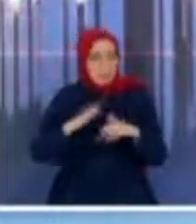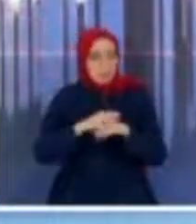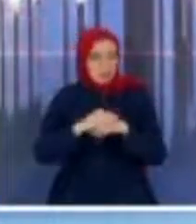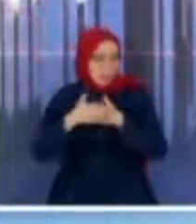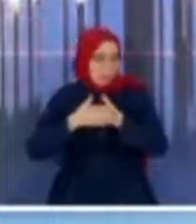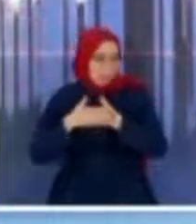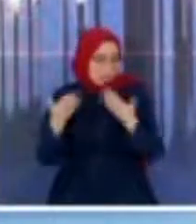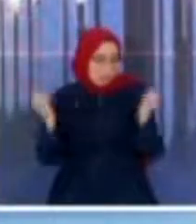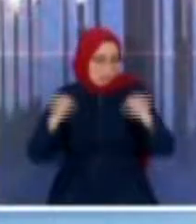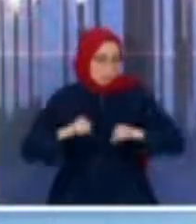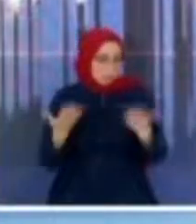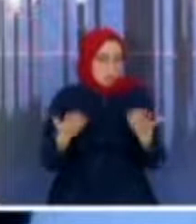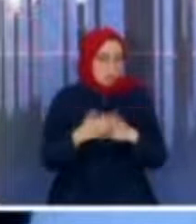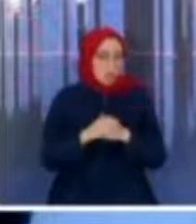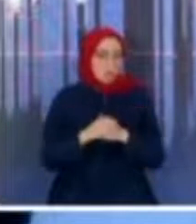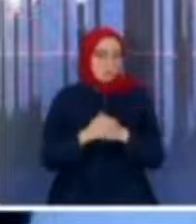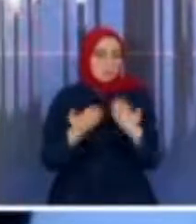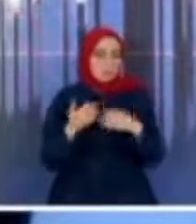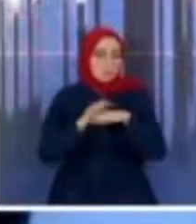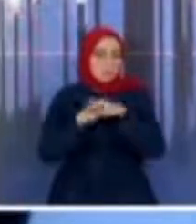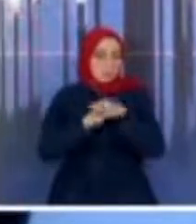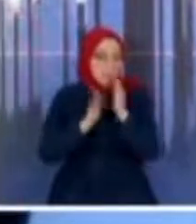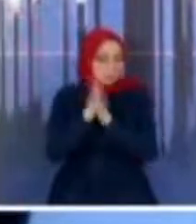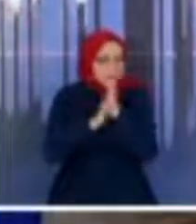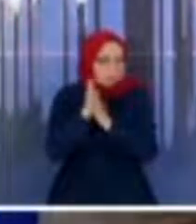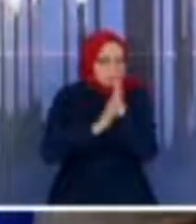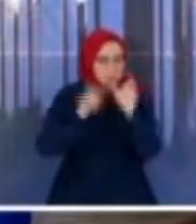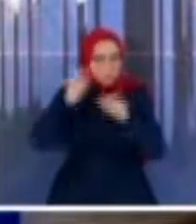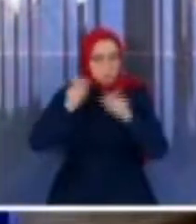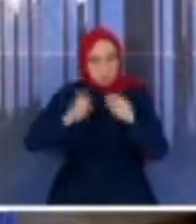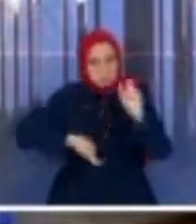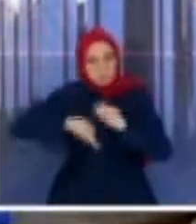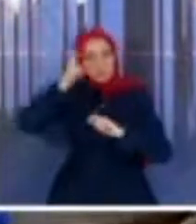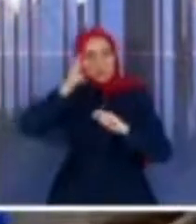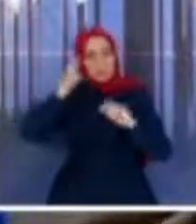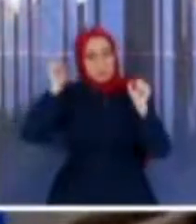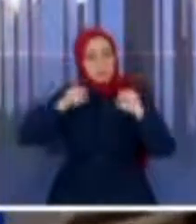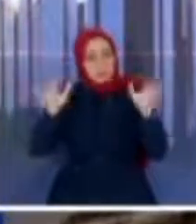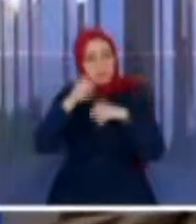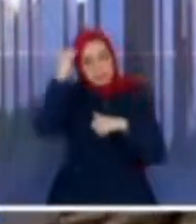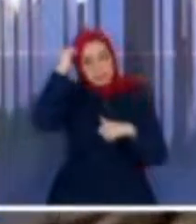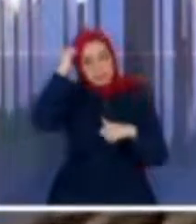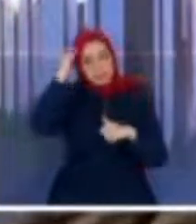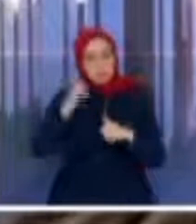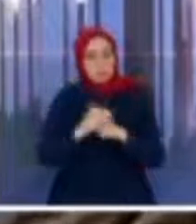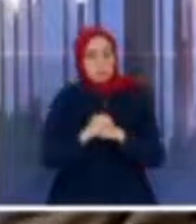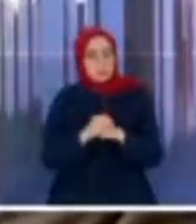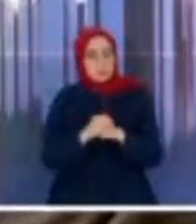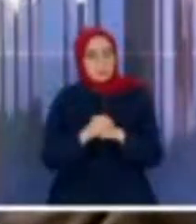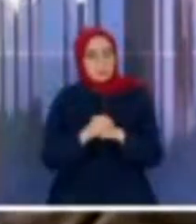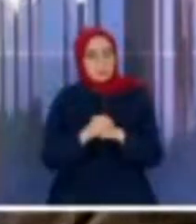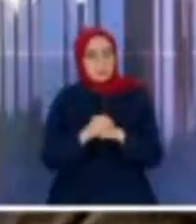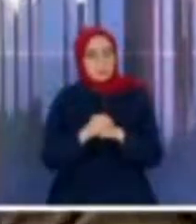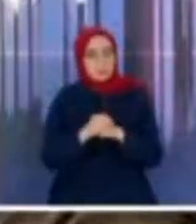هذا باش يحفزه اكثر باش يجي يعمل الفورماسيون. زاد ما يعملش فما